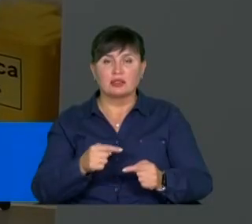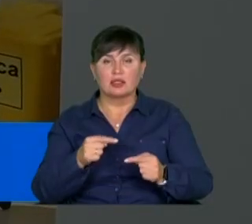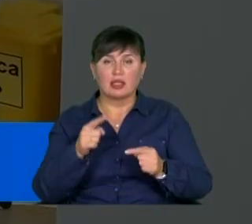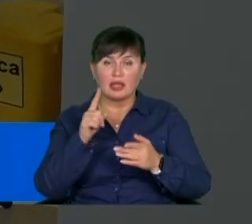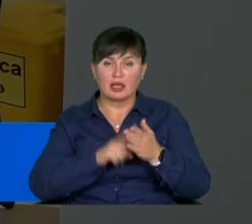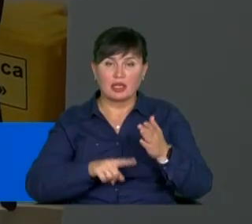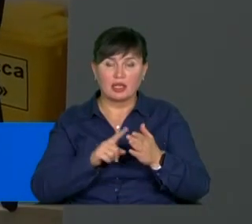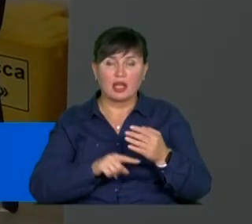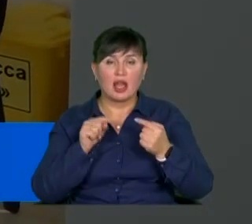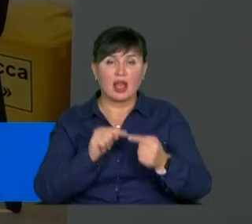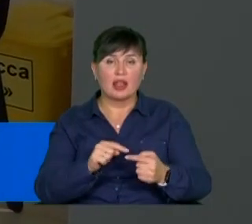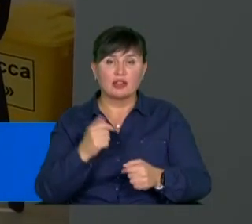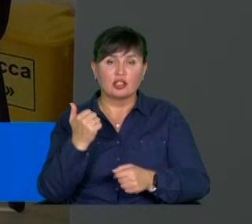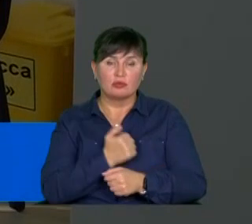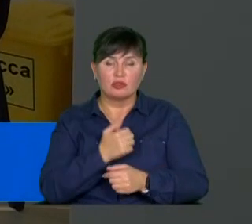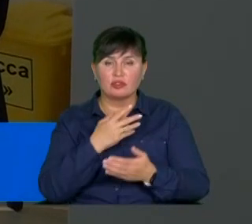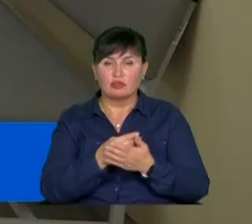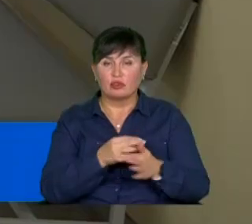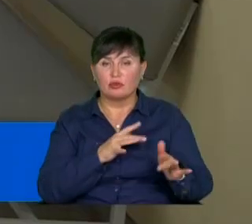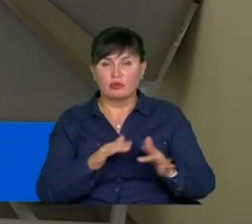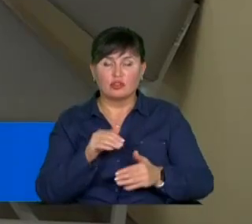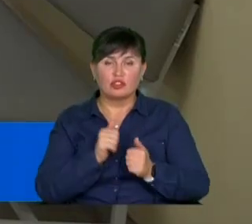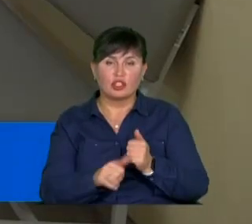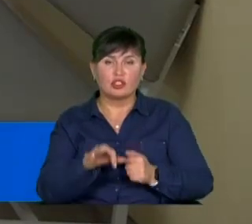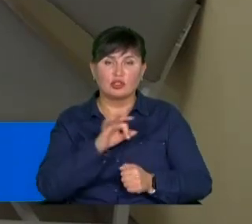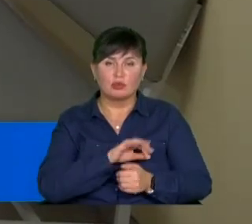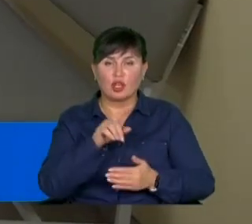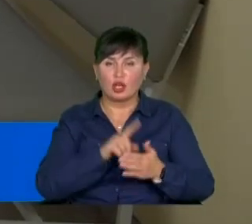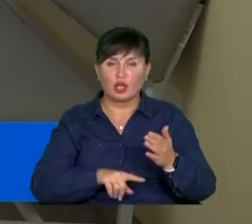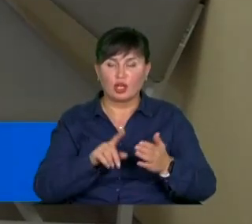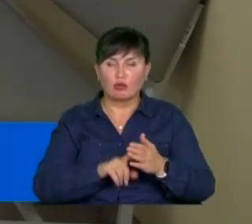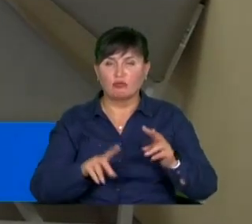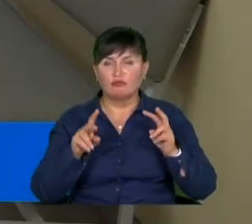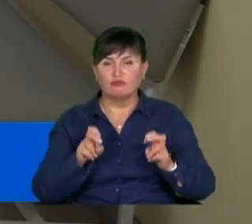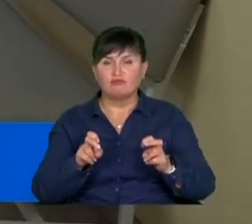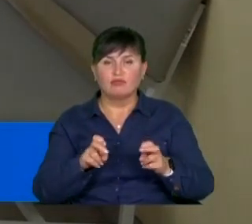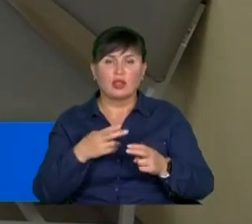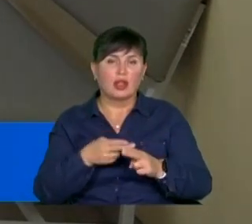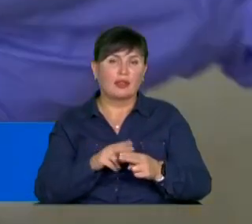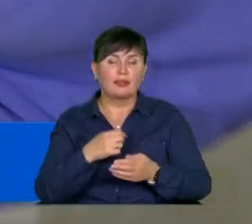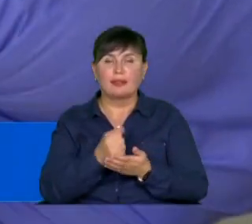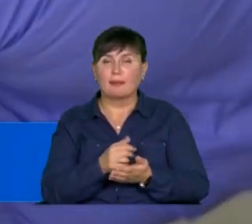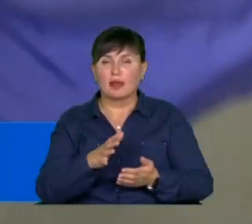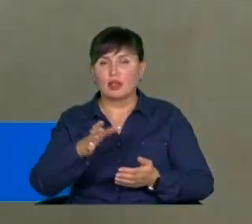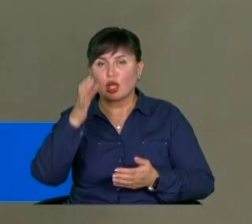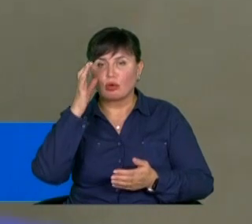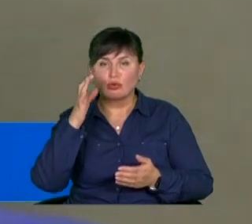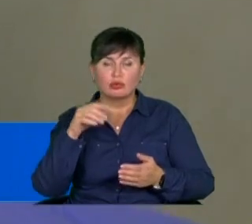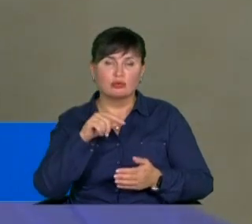что антипрививочники в своем движении часто используют религиозный подтекст, но их доводы не подтверждаются научными